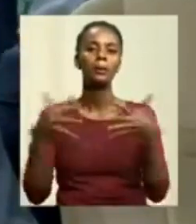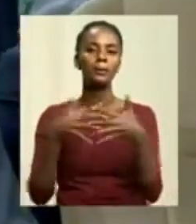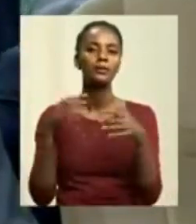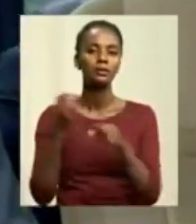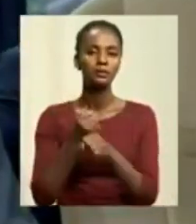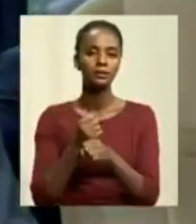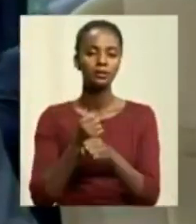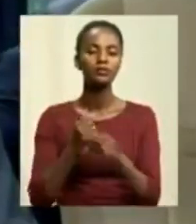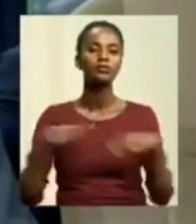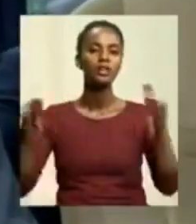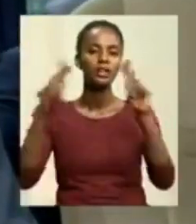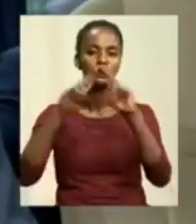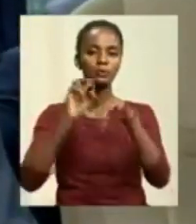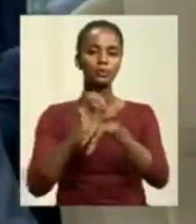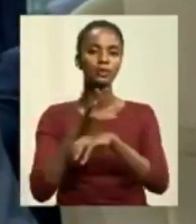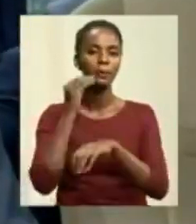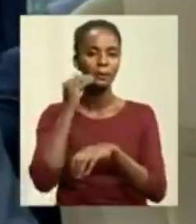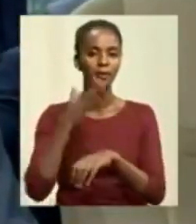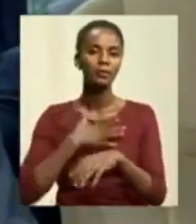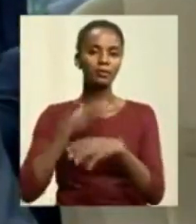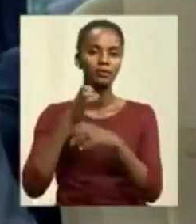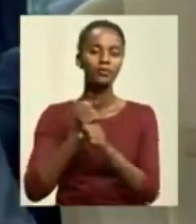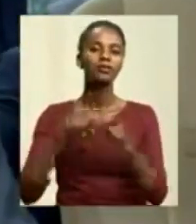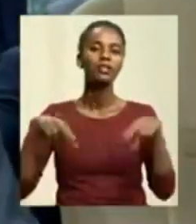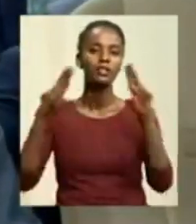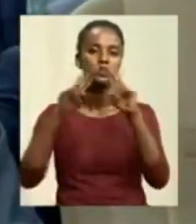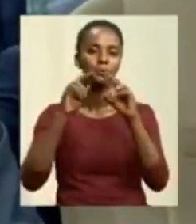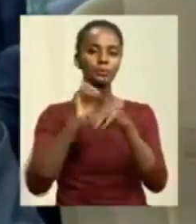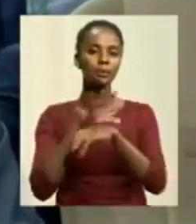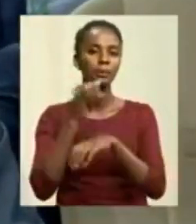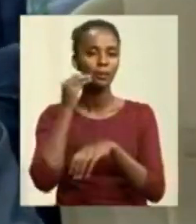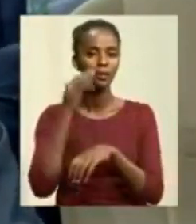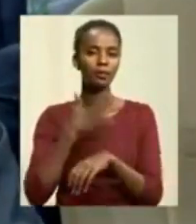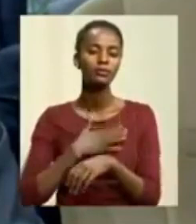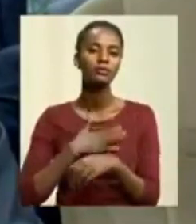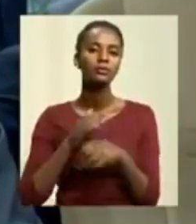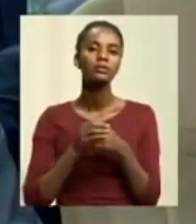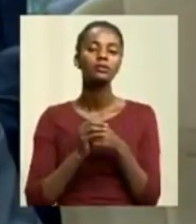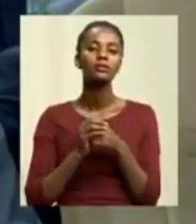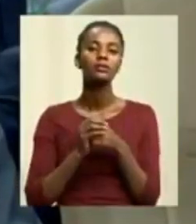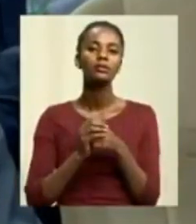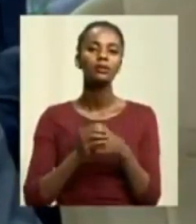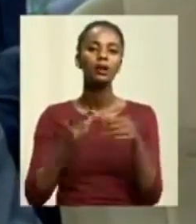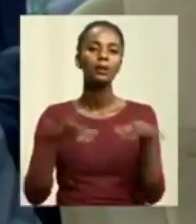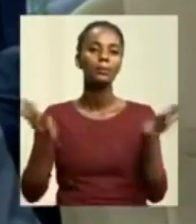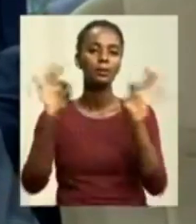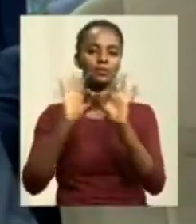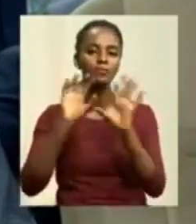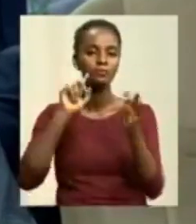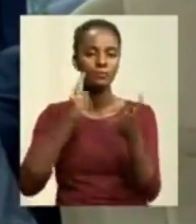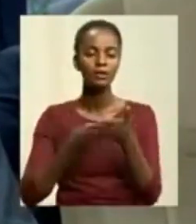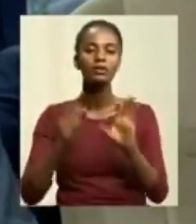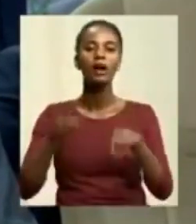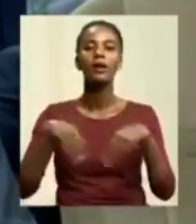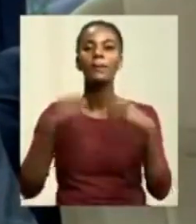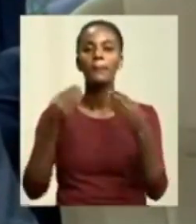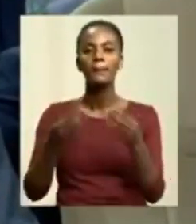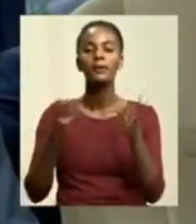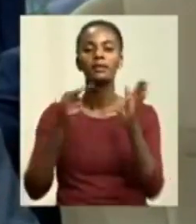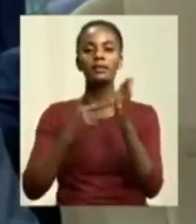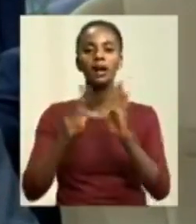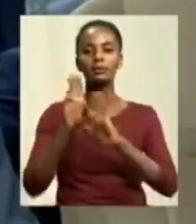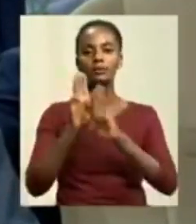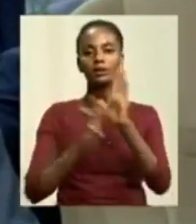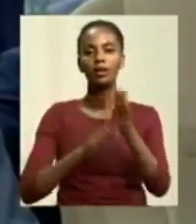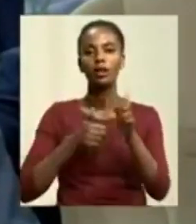እንሰራለን። ፌዴሬሽን ምክር ቤታችን ይዞታል። በፌዴሬሽን ምክር ቤታችን የሚያስፈልጉ መረጃዎችን በመስጠት ህጋዊ ስርዓቱ